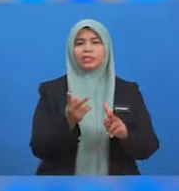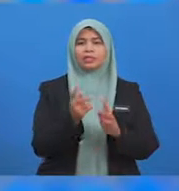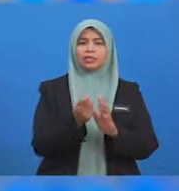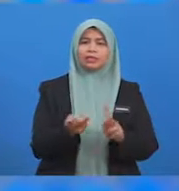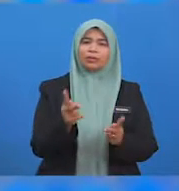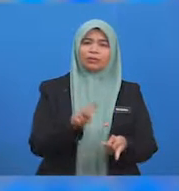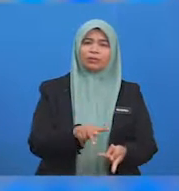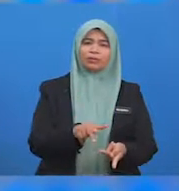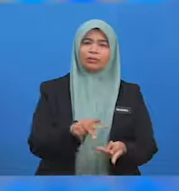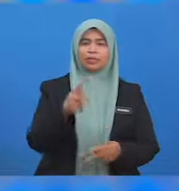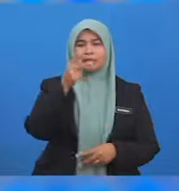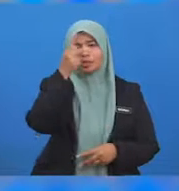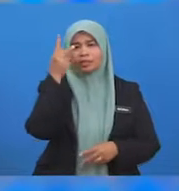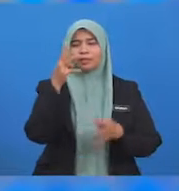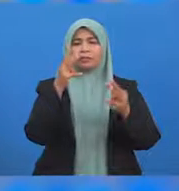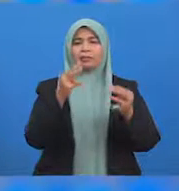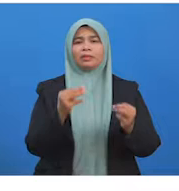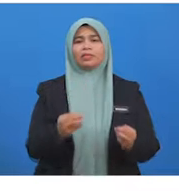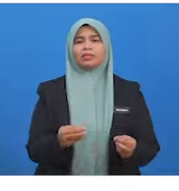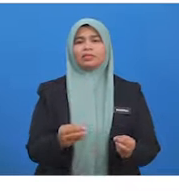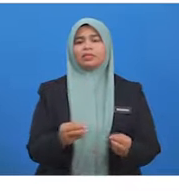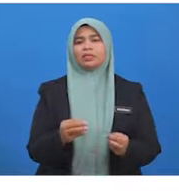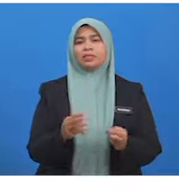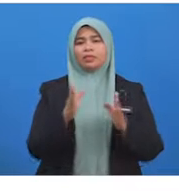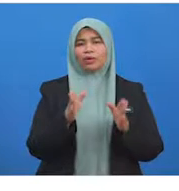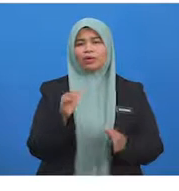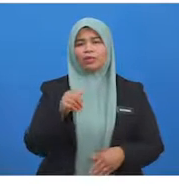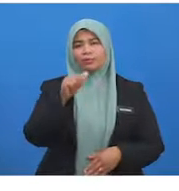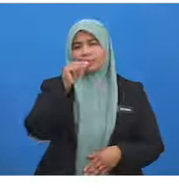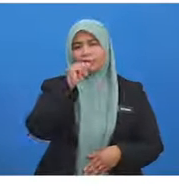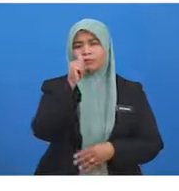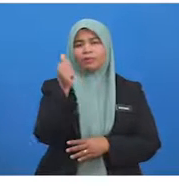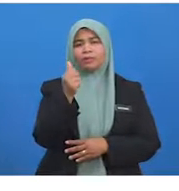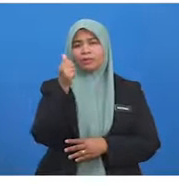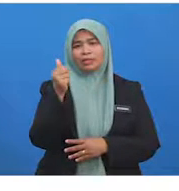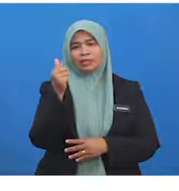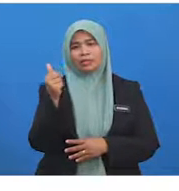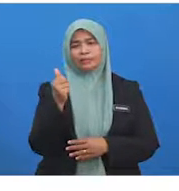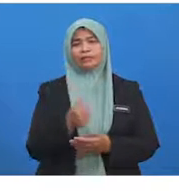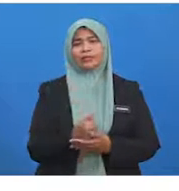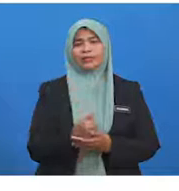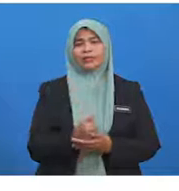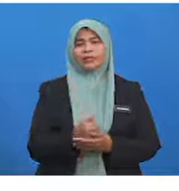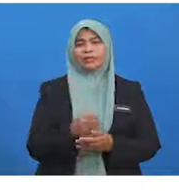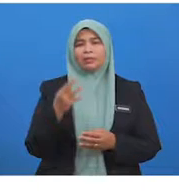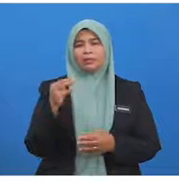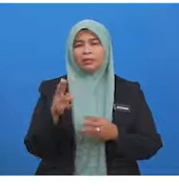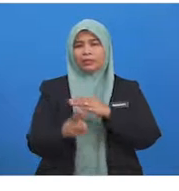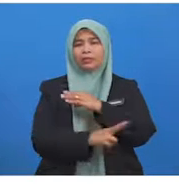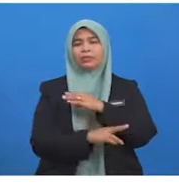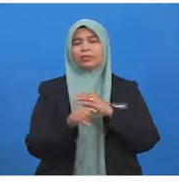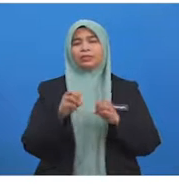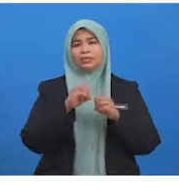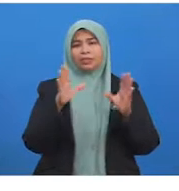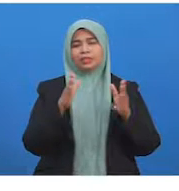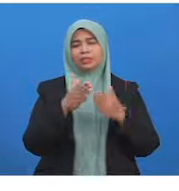arak tadi. Maka hukum yang jelas bagi Allah ialah diturunkan kepada si peminum arak